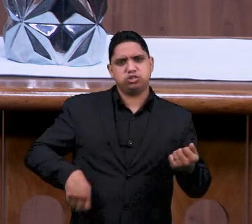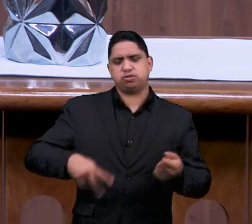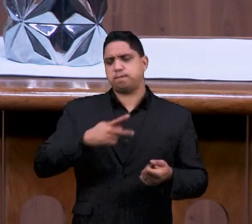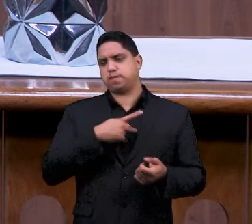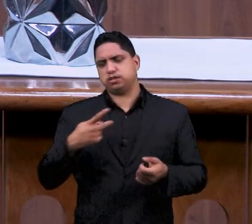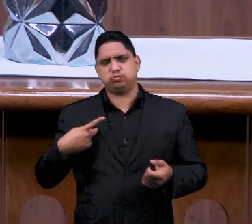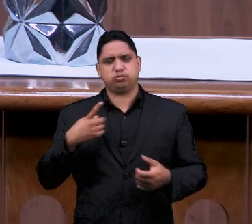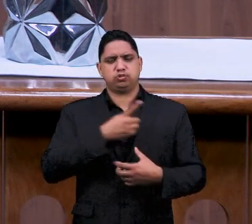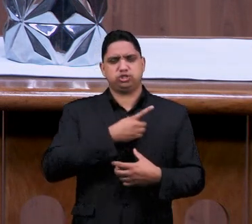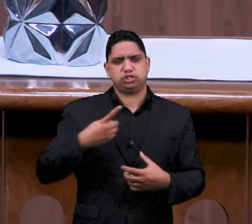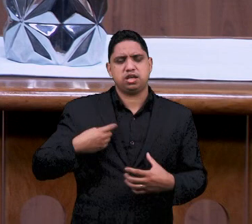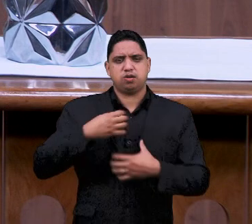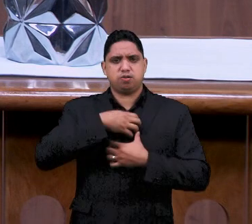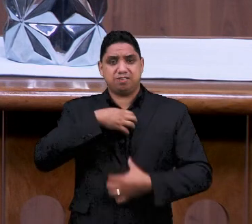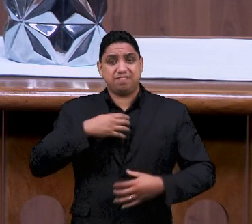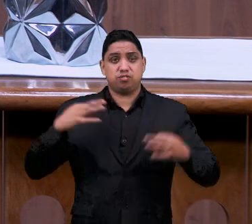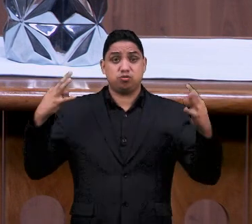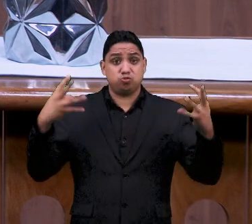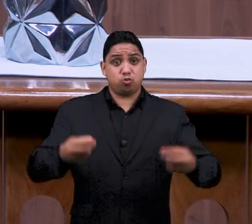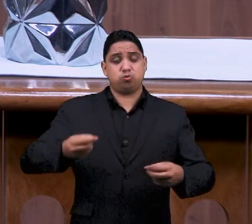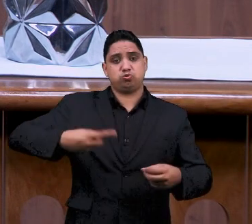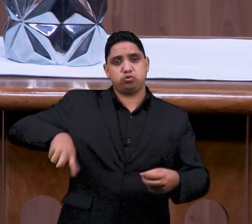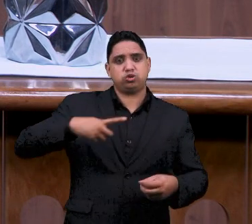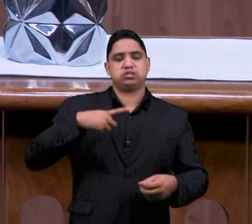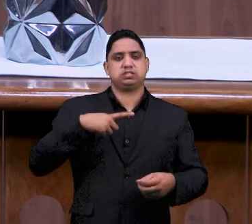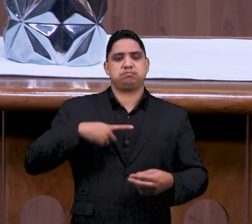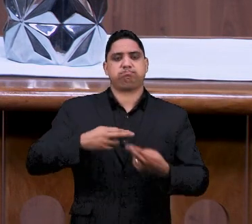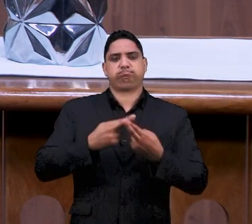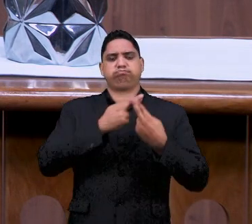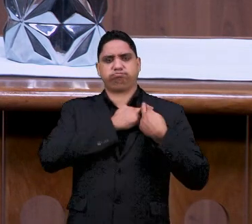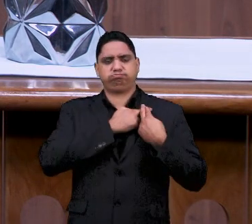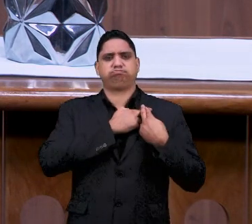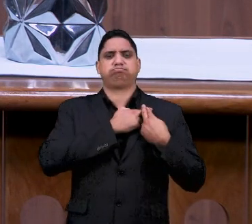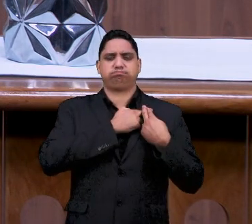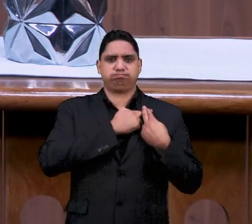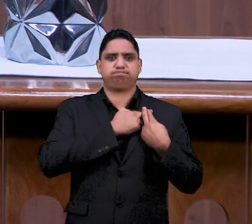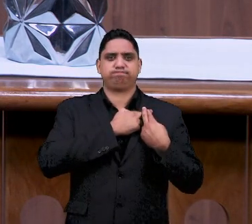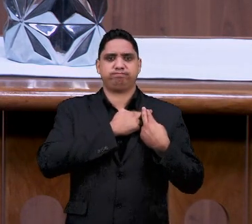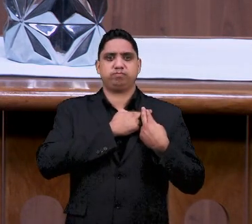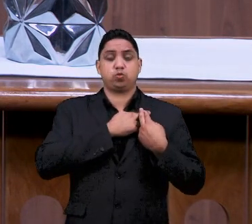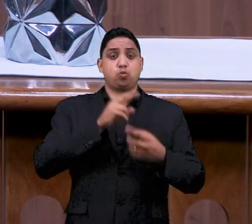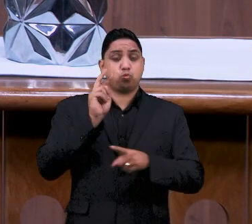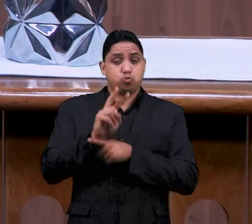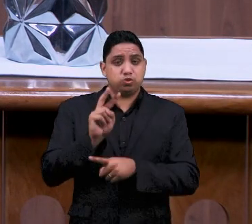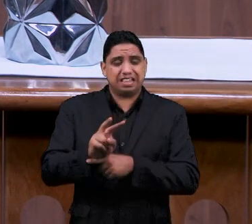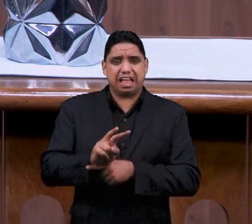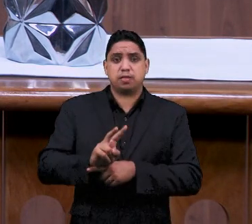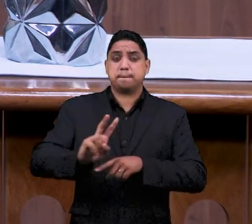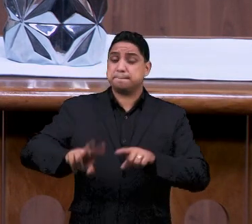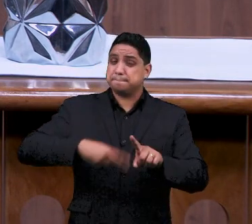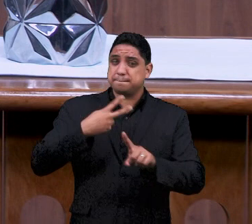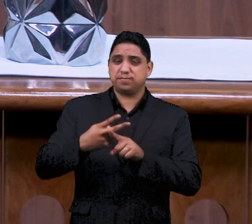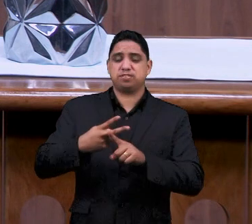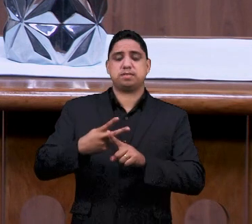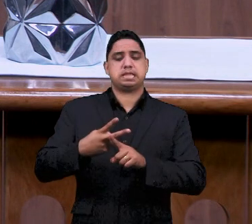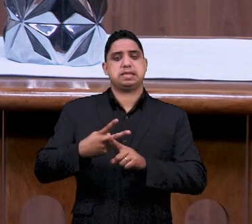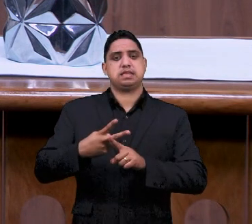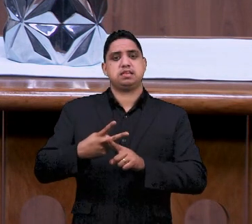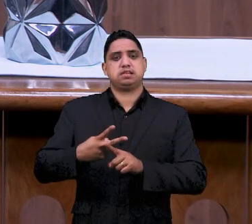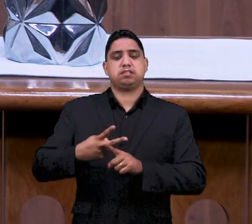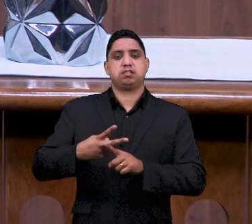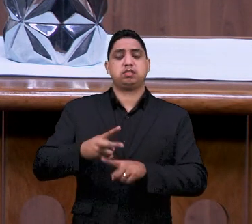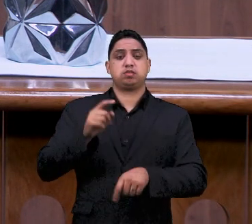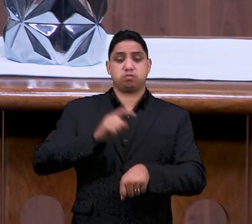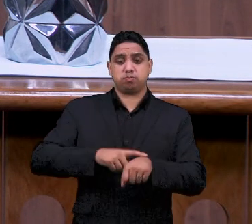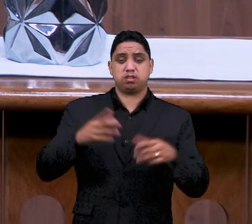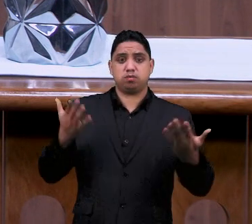instrumentistes, pasteurs, diacres, ouvriers, nous tous, nous avons une responsabilité très grande et un soin doublé en ce moment en fonction de la